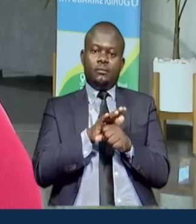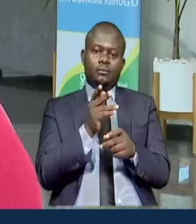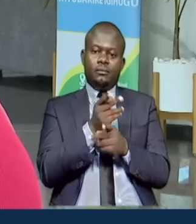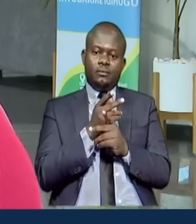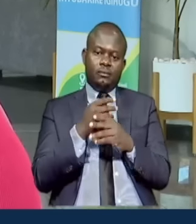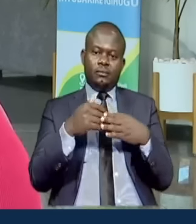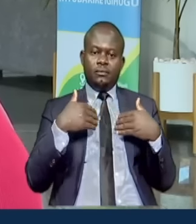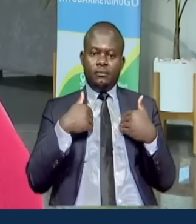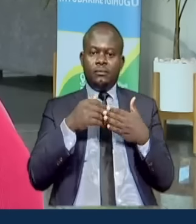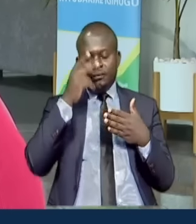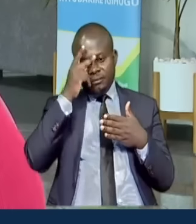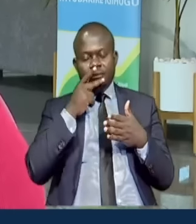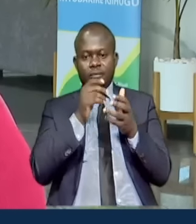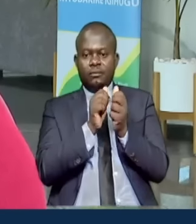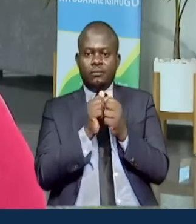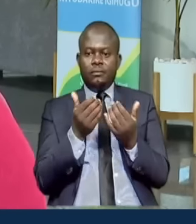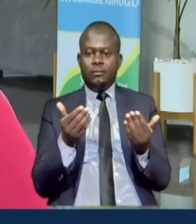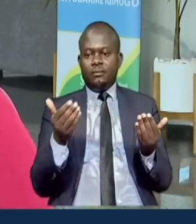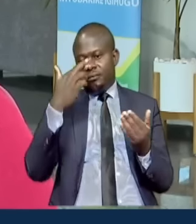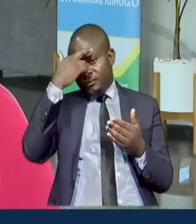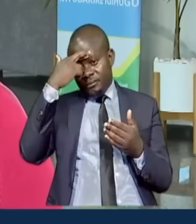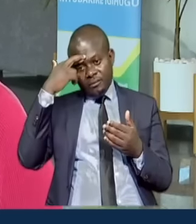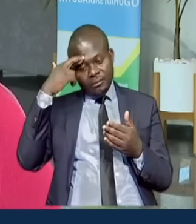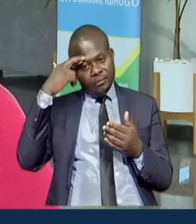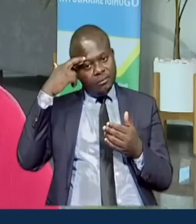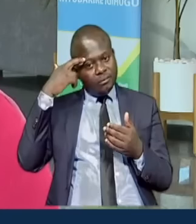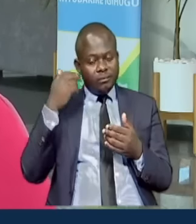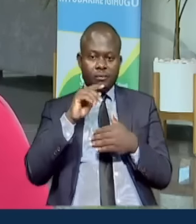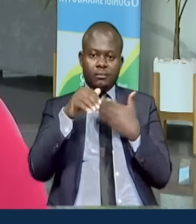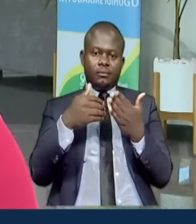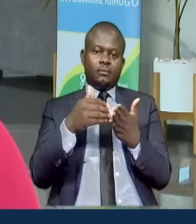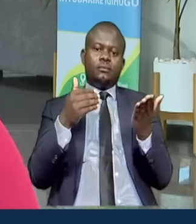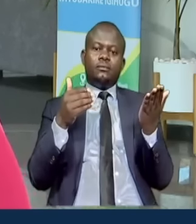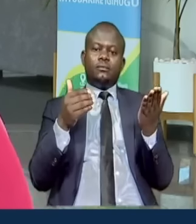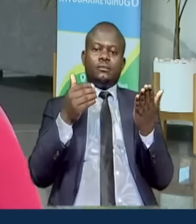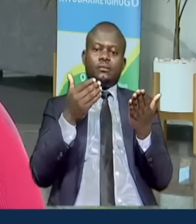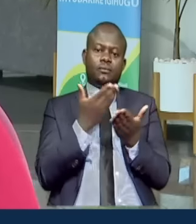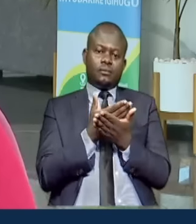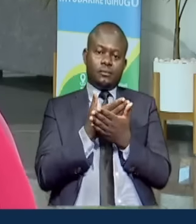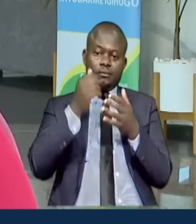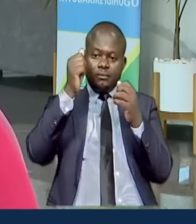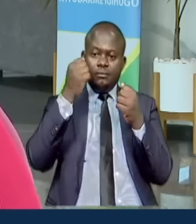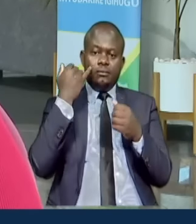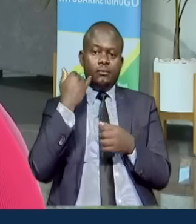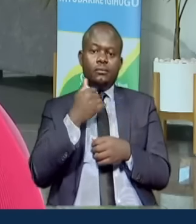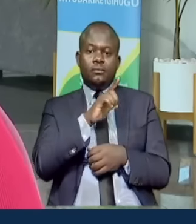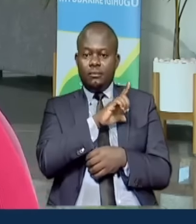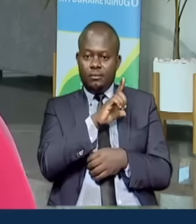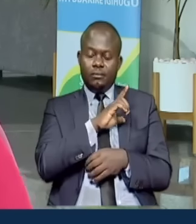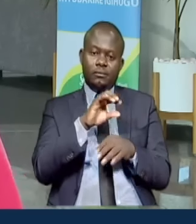buzima bw'umubyeyi n'umwana ni nayo mpamvu naje gutanga ndatwire kugira ngo ningire amahirwe